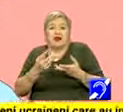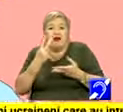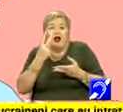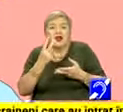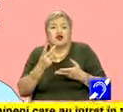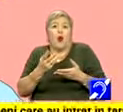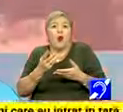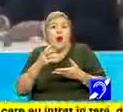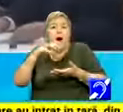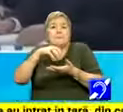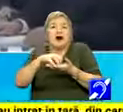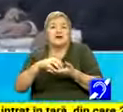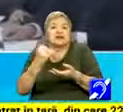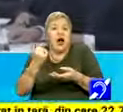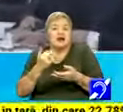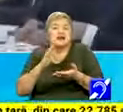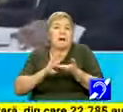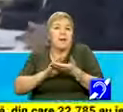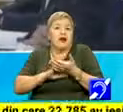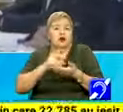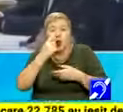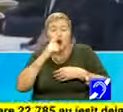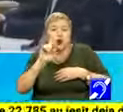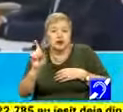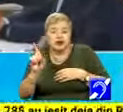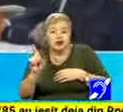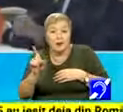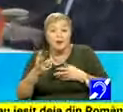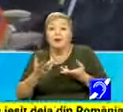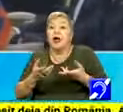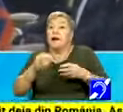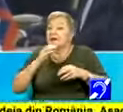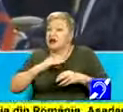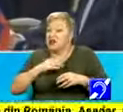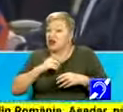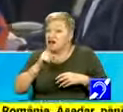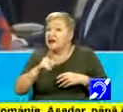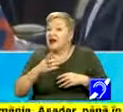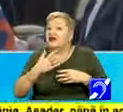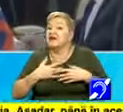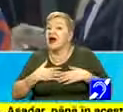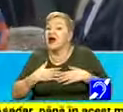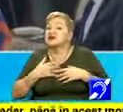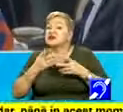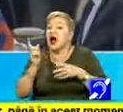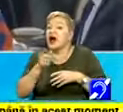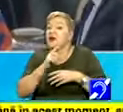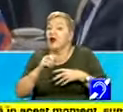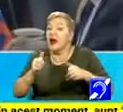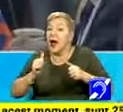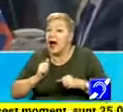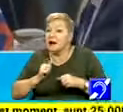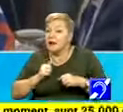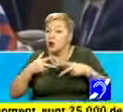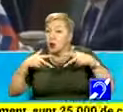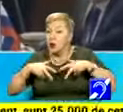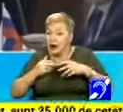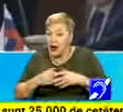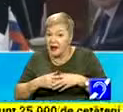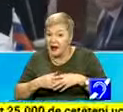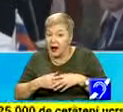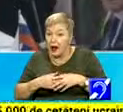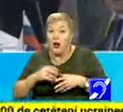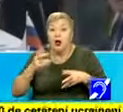separatiste. Ei merg pe ordinul dat de Vladimir Putin de demilitarizare a Ucrainei și vedem că au ajuns tocmai până la Odessa, dacă